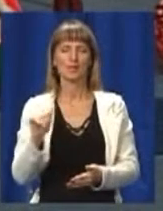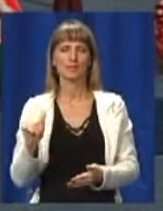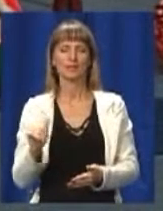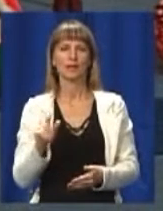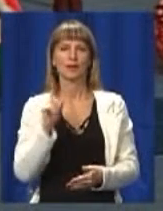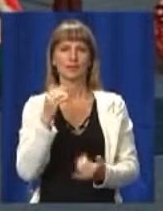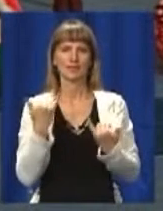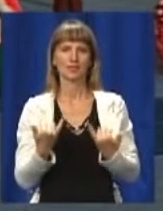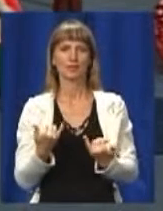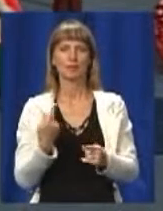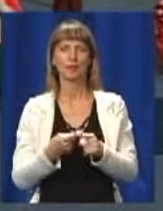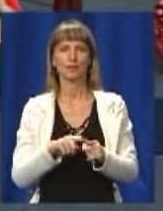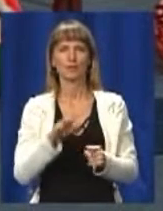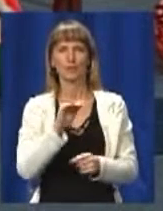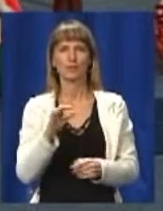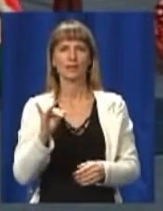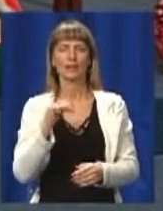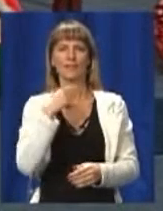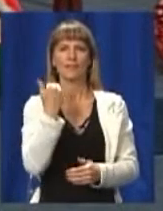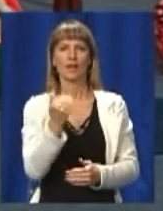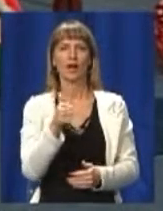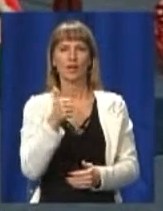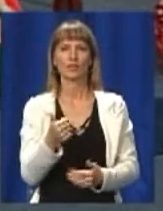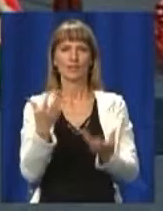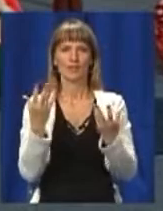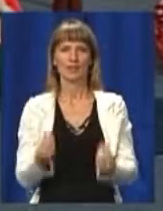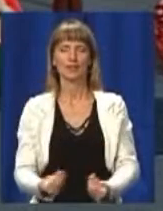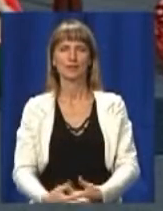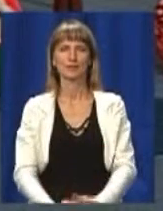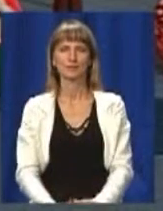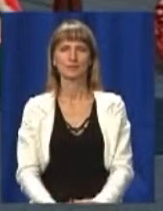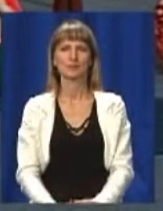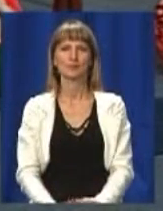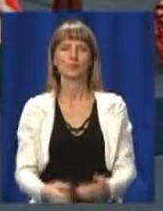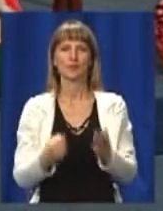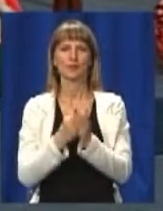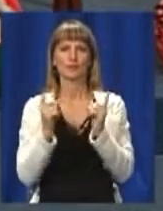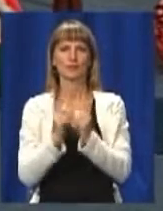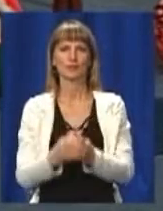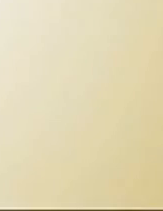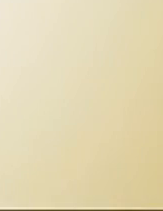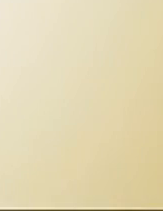попрощатися просто зараз. Тому прощаємось і кажемо вам гарного дня. До побачення.